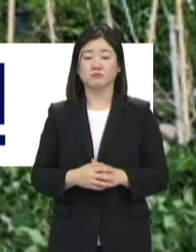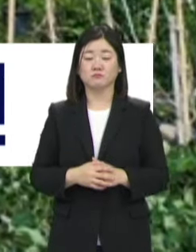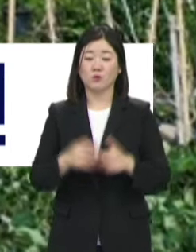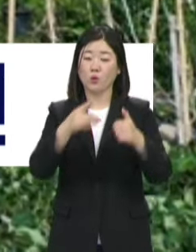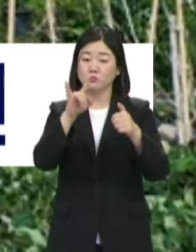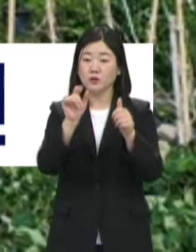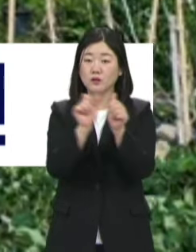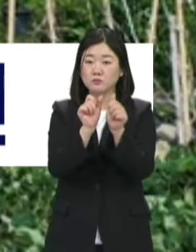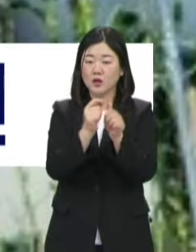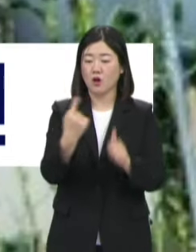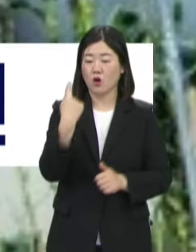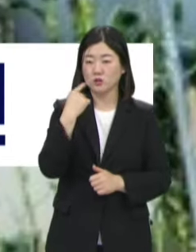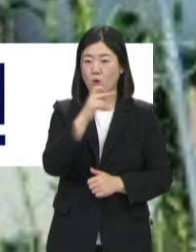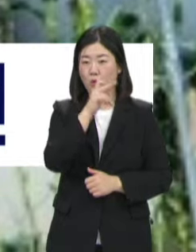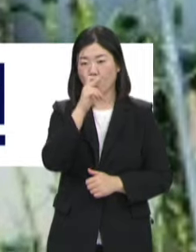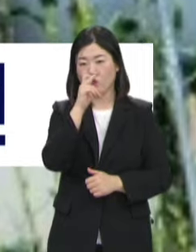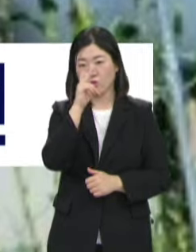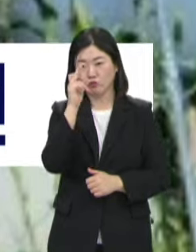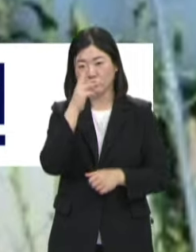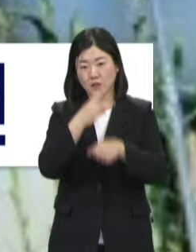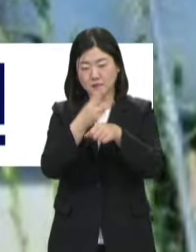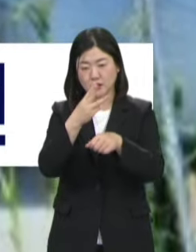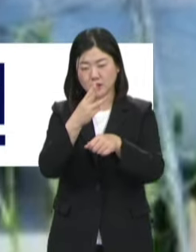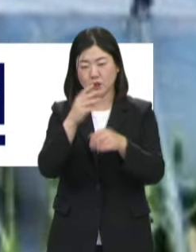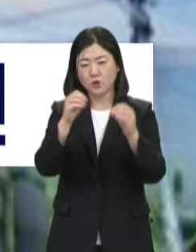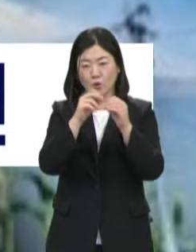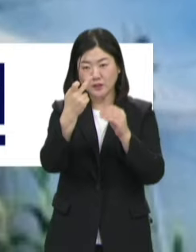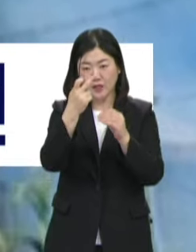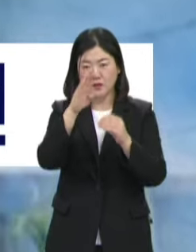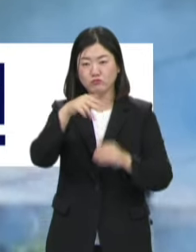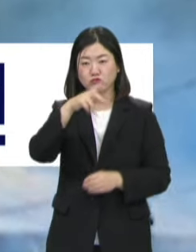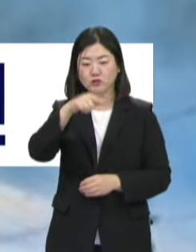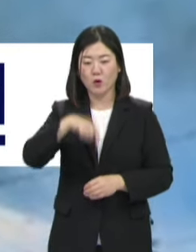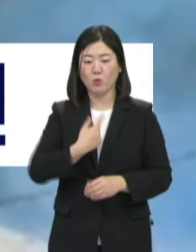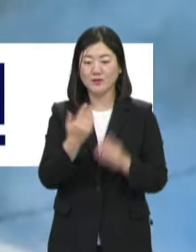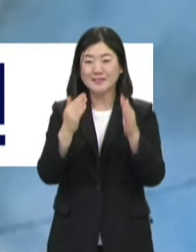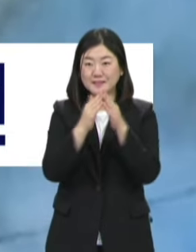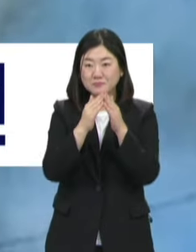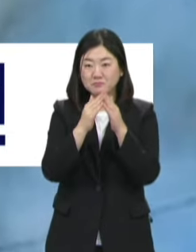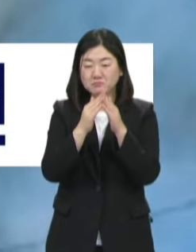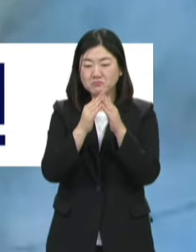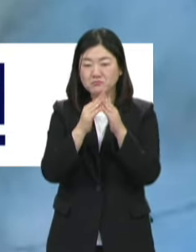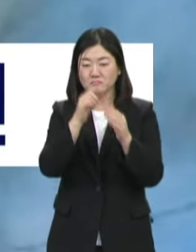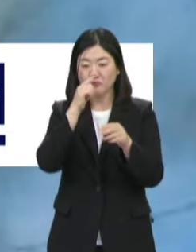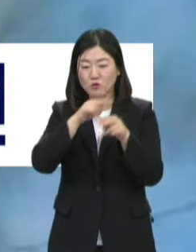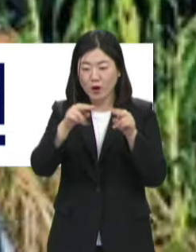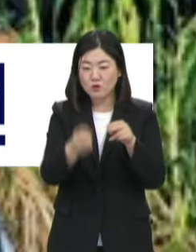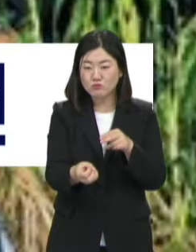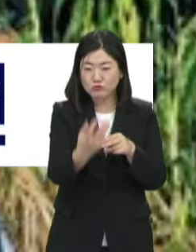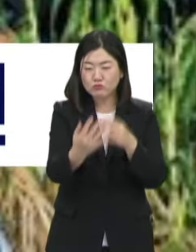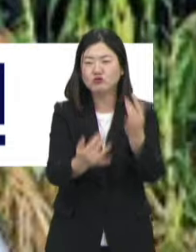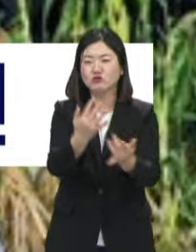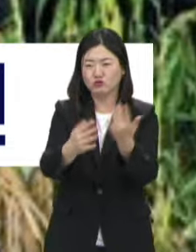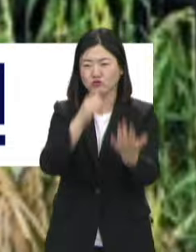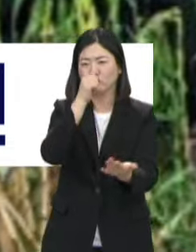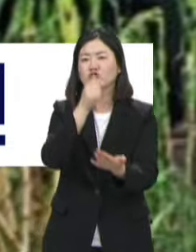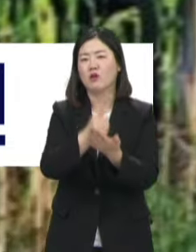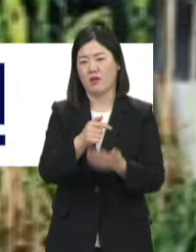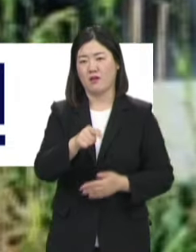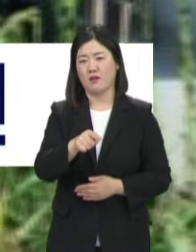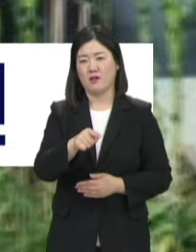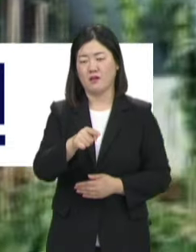50대는 어제 오후 3시 반쯤 논산시 부정 자신의 주택 거실에 휘발유를 뿌리고 불을 지른 혐의를 받고